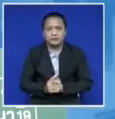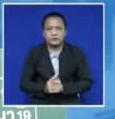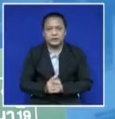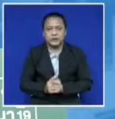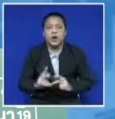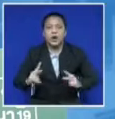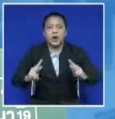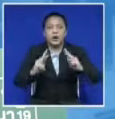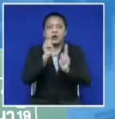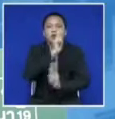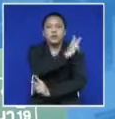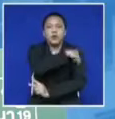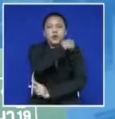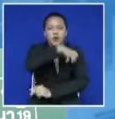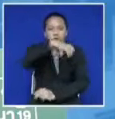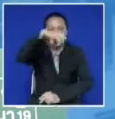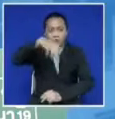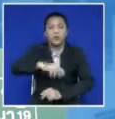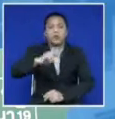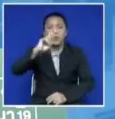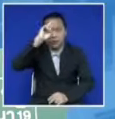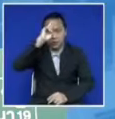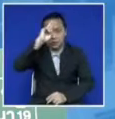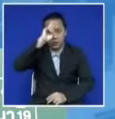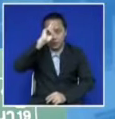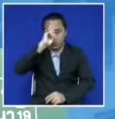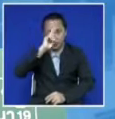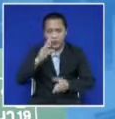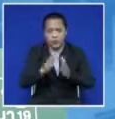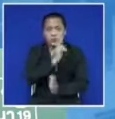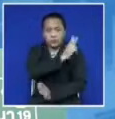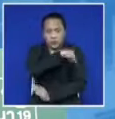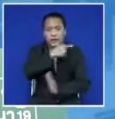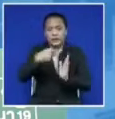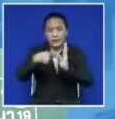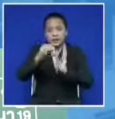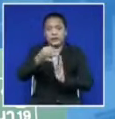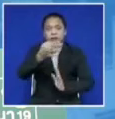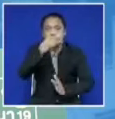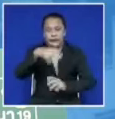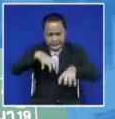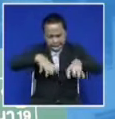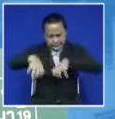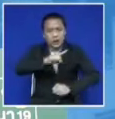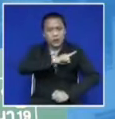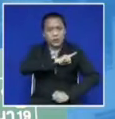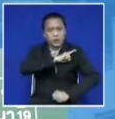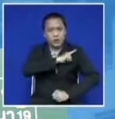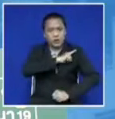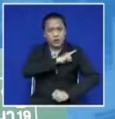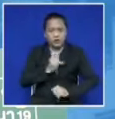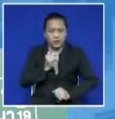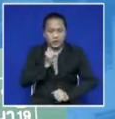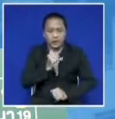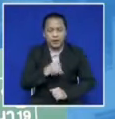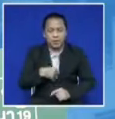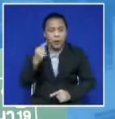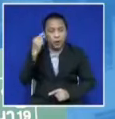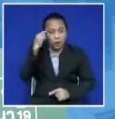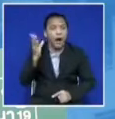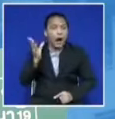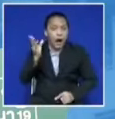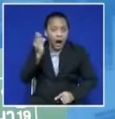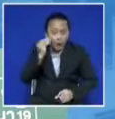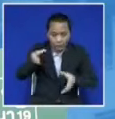กระทรวงสาธารณสุขโดยกรมควบคุมโรคและทางสาธารณสุขจังหวัดนะครับก็ได้จัดการนะครับก็ทราบ